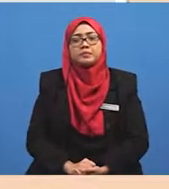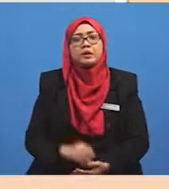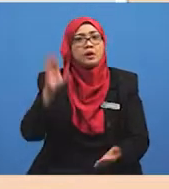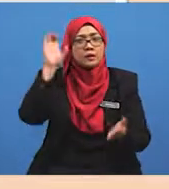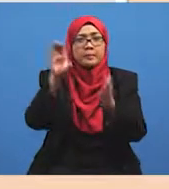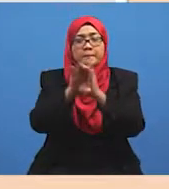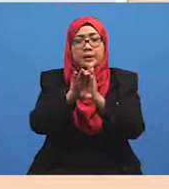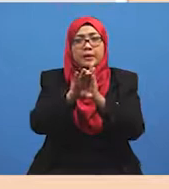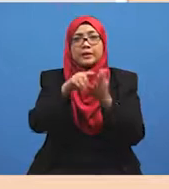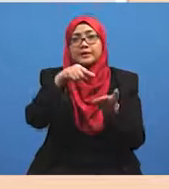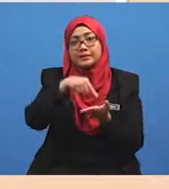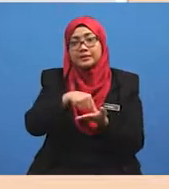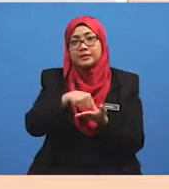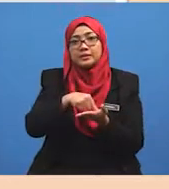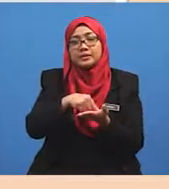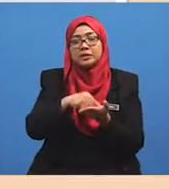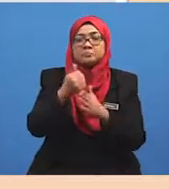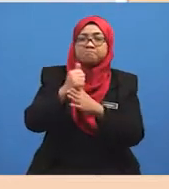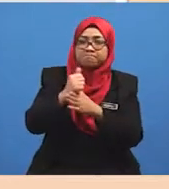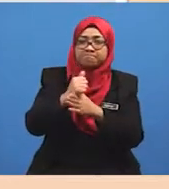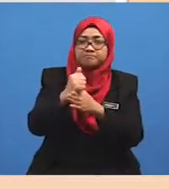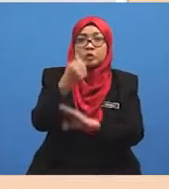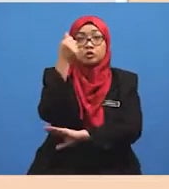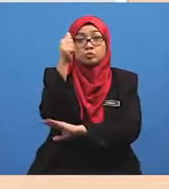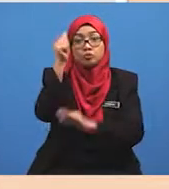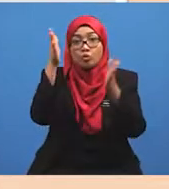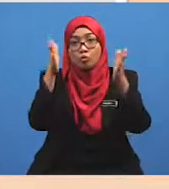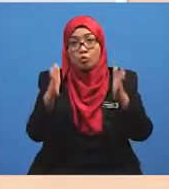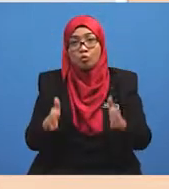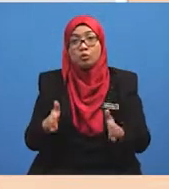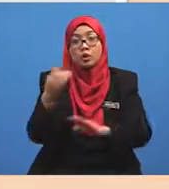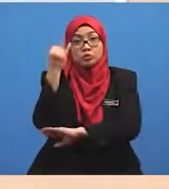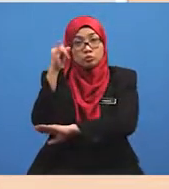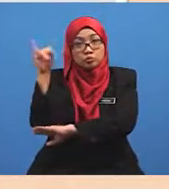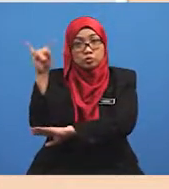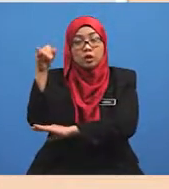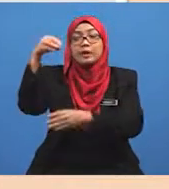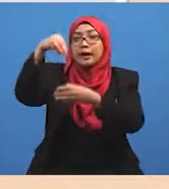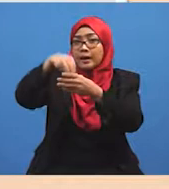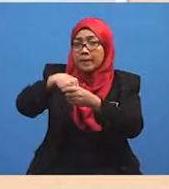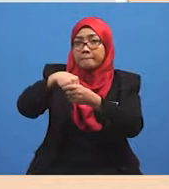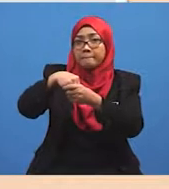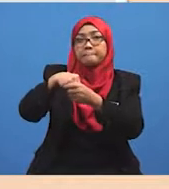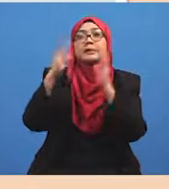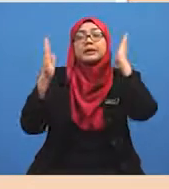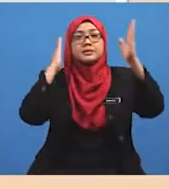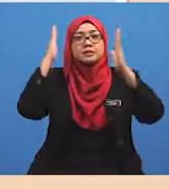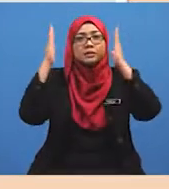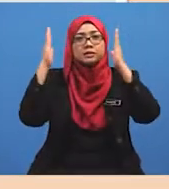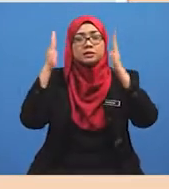10 orang jutawan di Malaysia mereka semua percaya